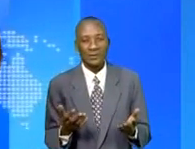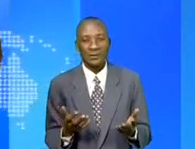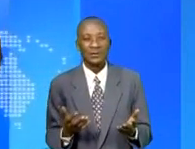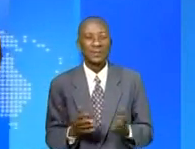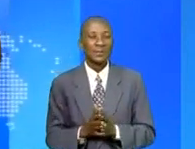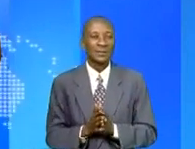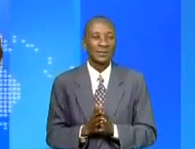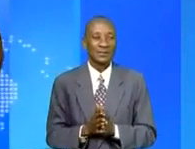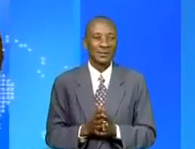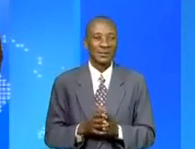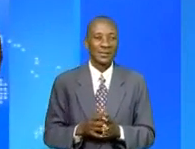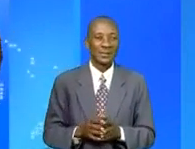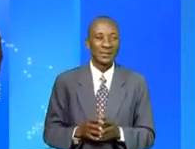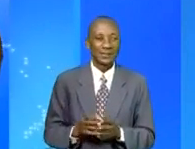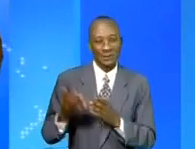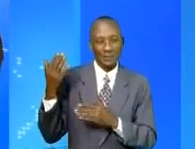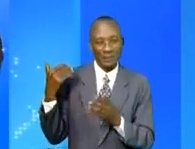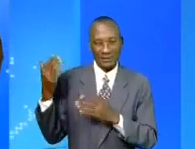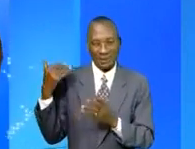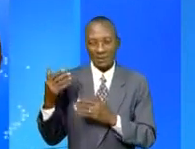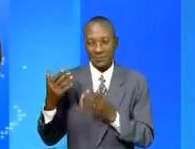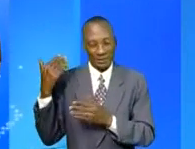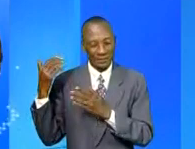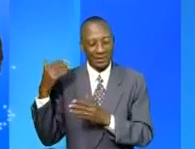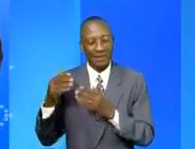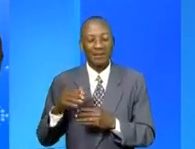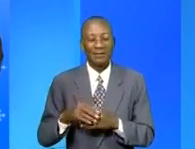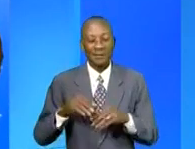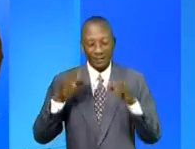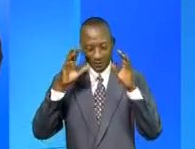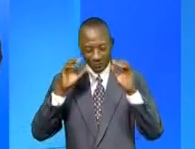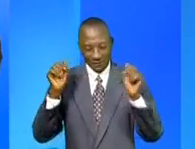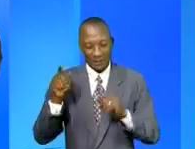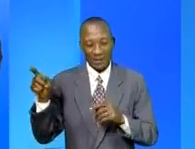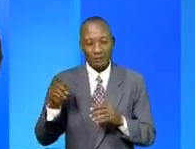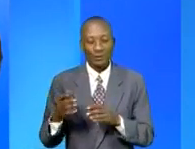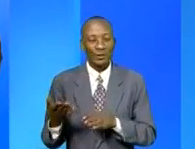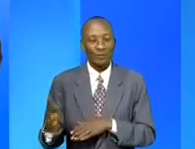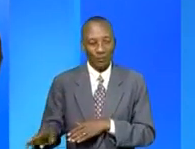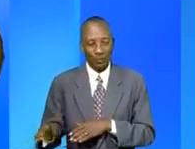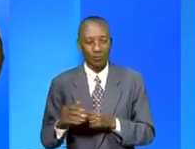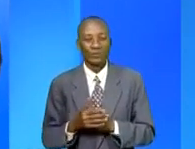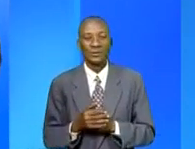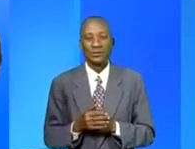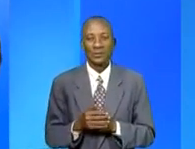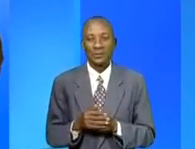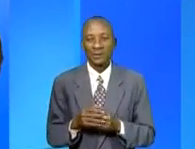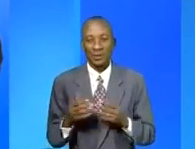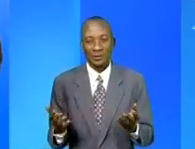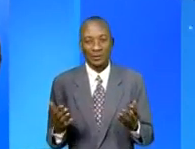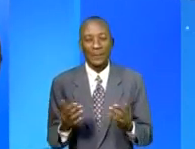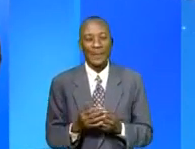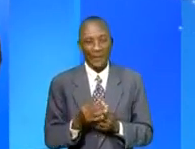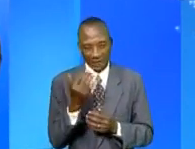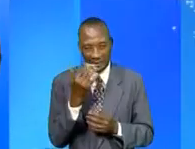Manouanina, porteuse d'un message de solidarité du chef de l'État, Félix-Antoine Tshisekedi Tshilombo, au peuple zambien. On en parle avec Jacques